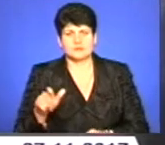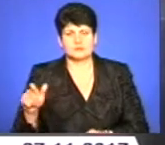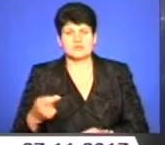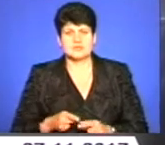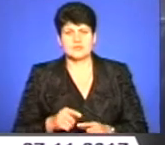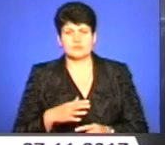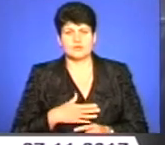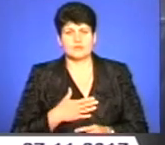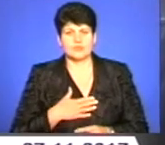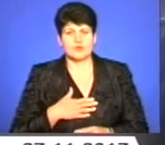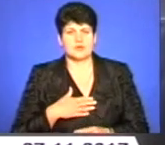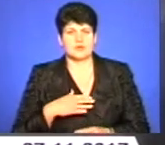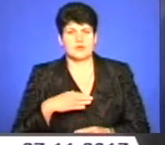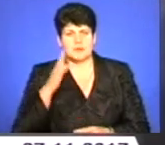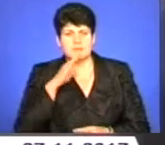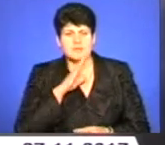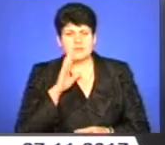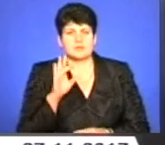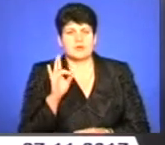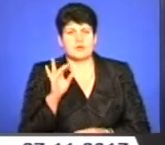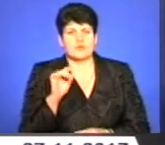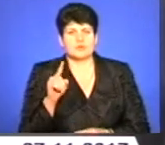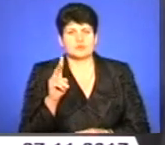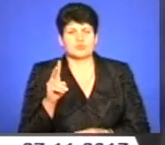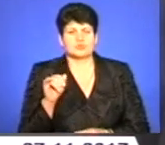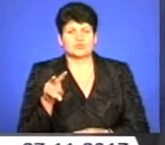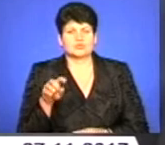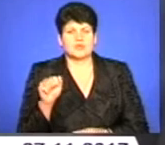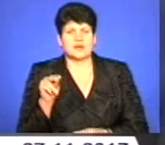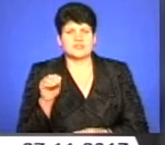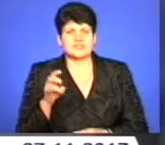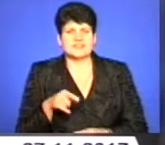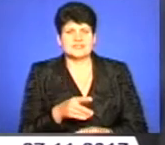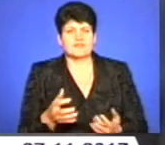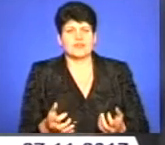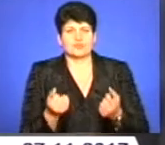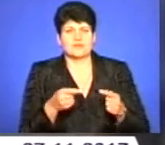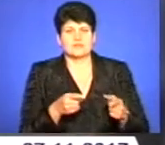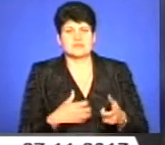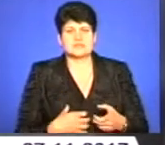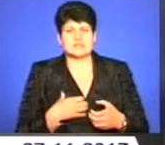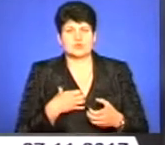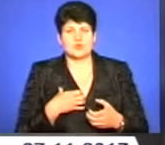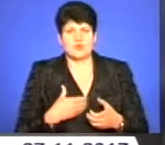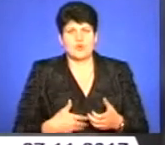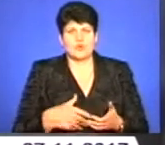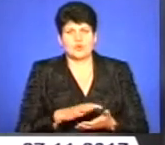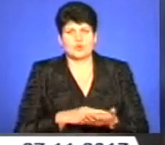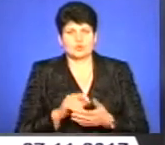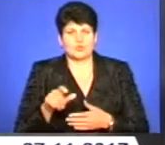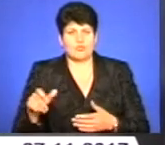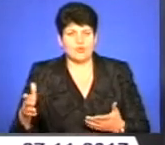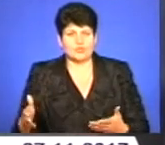я не знаю, мої батьки були розкулачені. Може, це їх трохи спасло від... страшного голодомору, вони